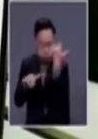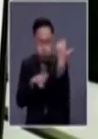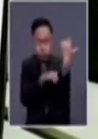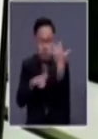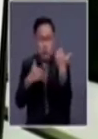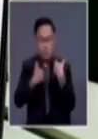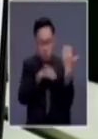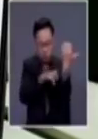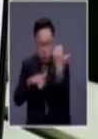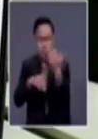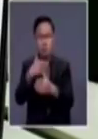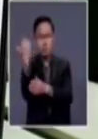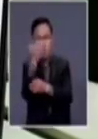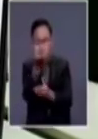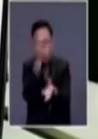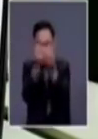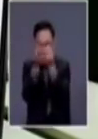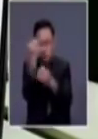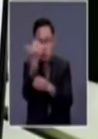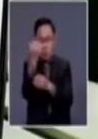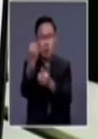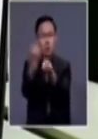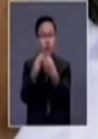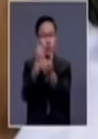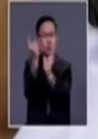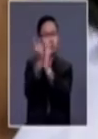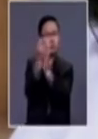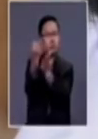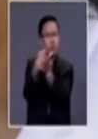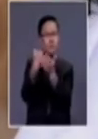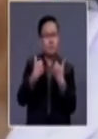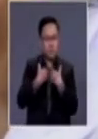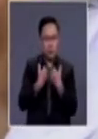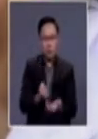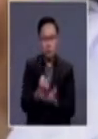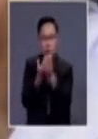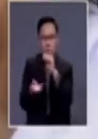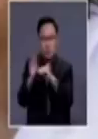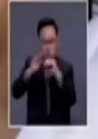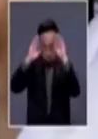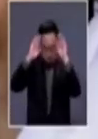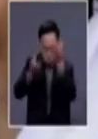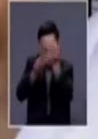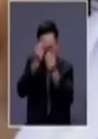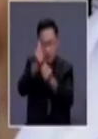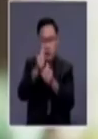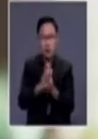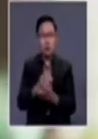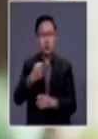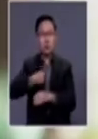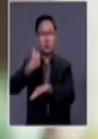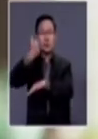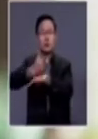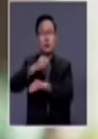อร์สื่อโทรทัศน์ค่ะมาเพิ่มคุณภาพมาของคุณครูค่ะในส่วนตัวผอ.เอง